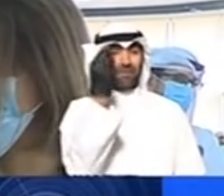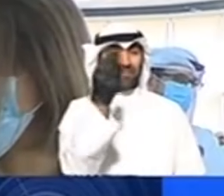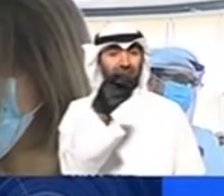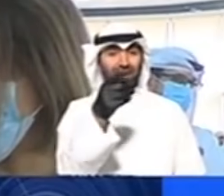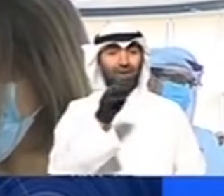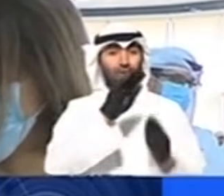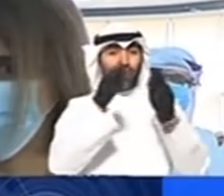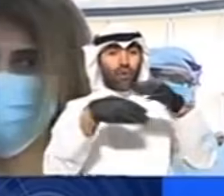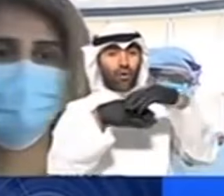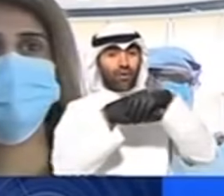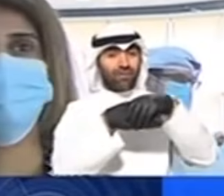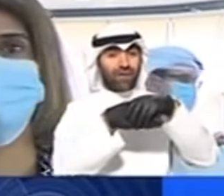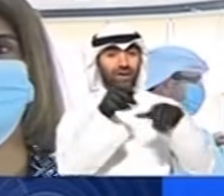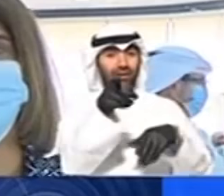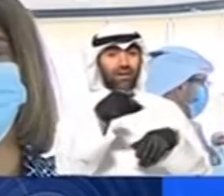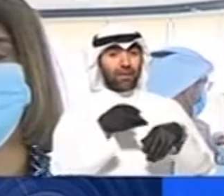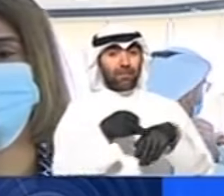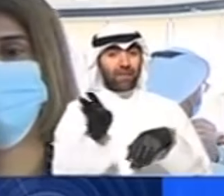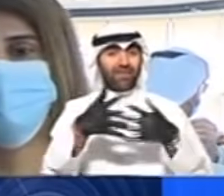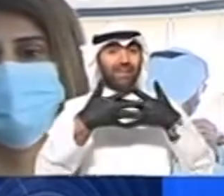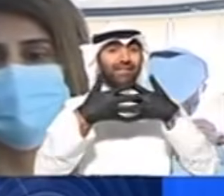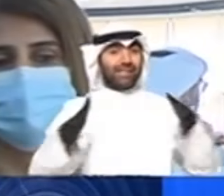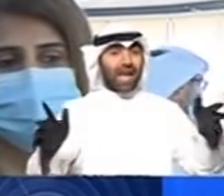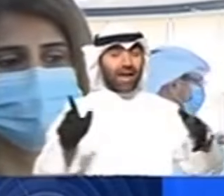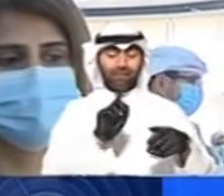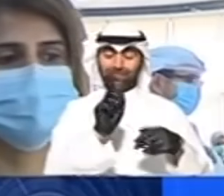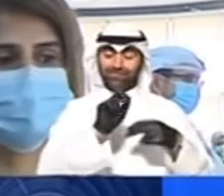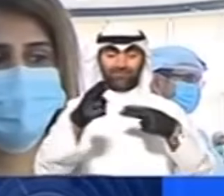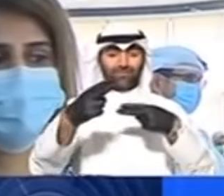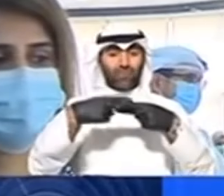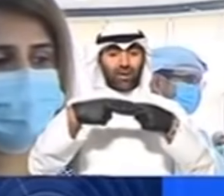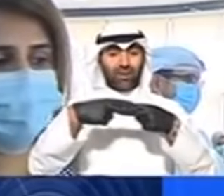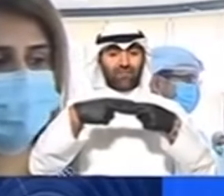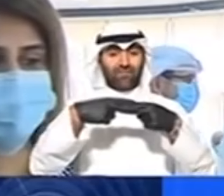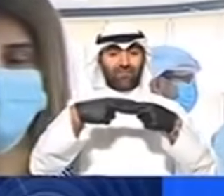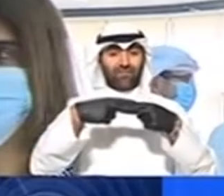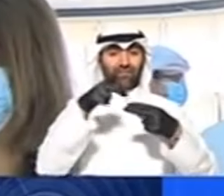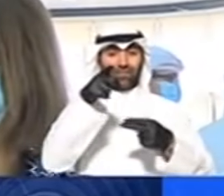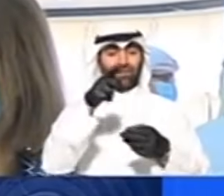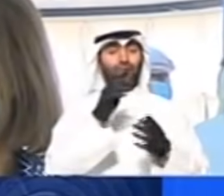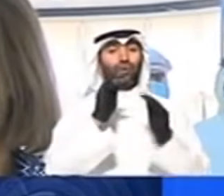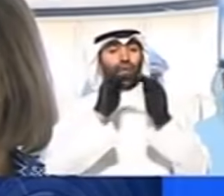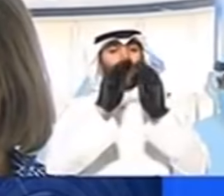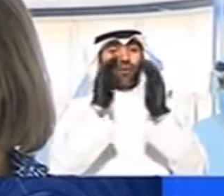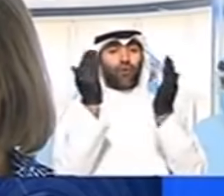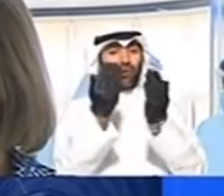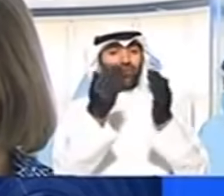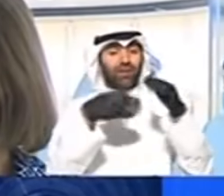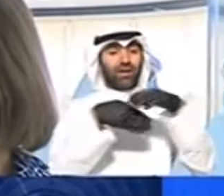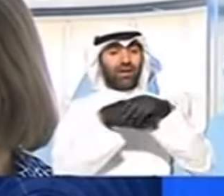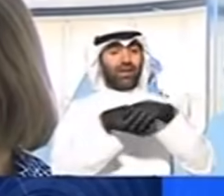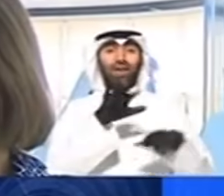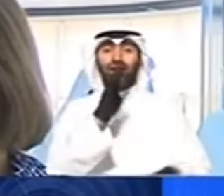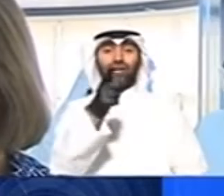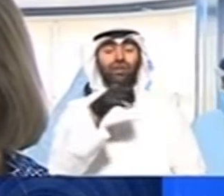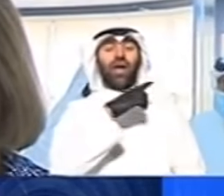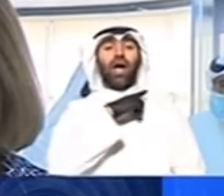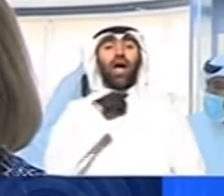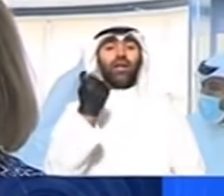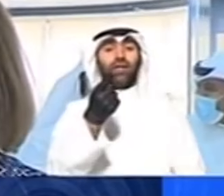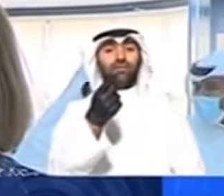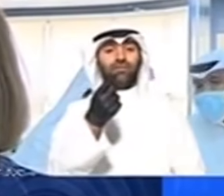لأن أي مخالفة وأي خروج عن هذه الإرشادات في خطر على الشخص وعلى عائلته وعلى